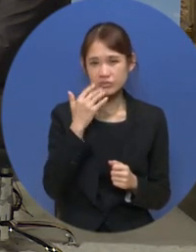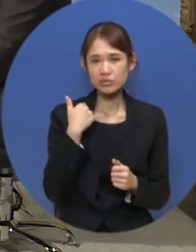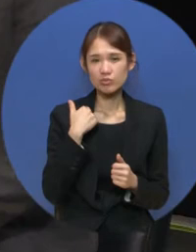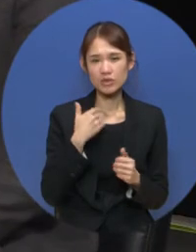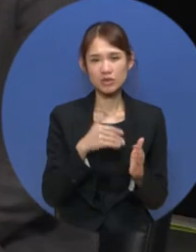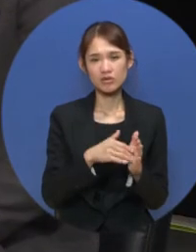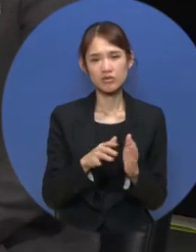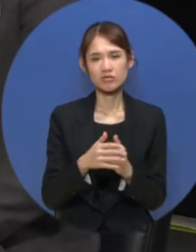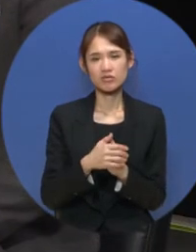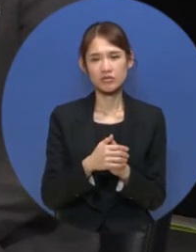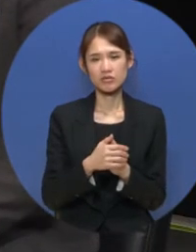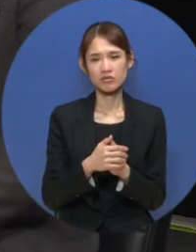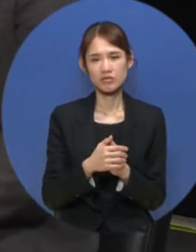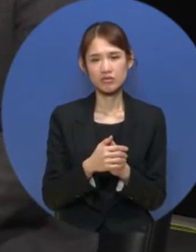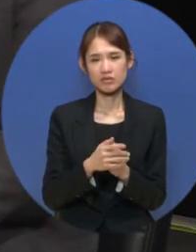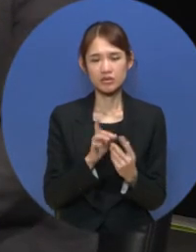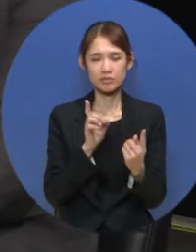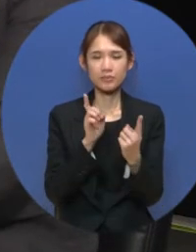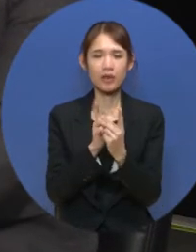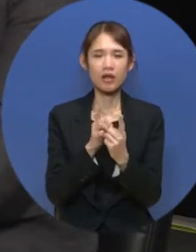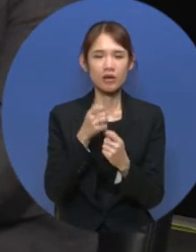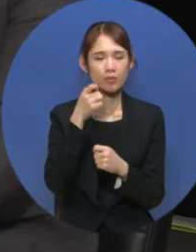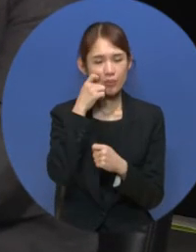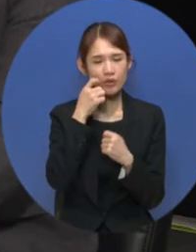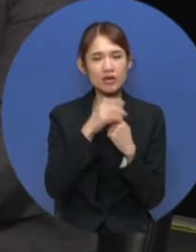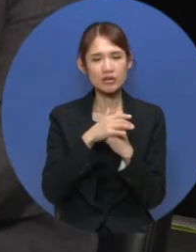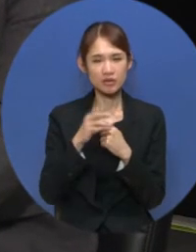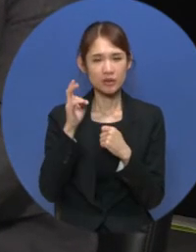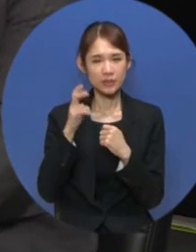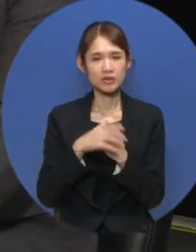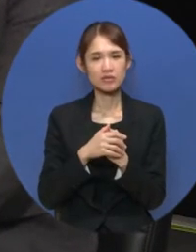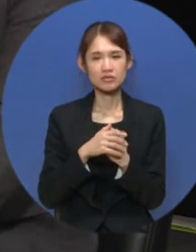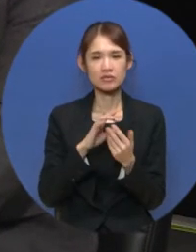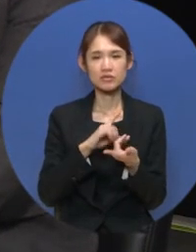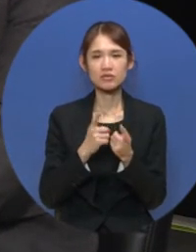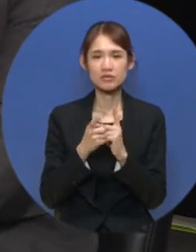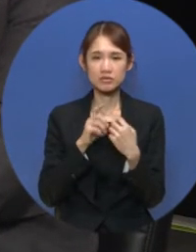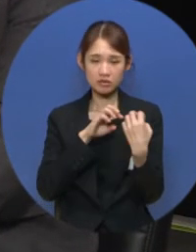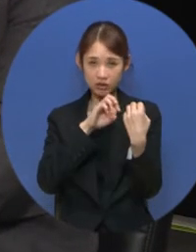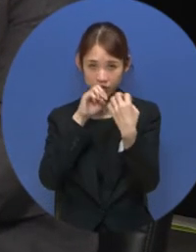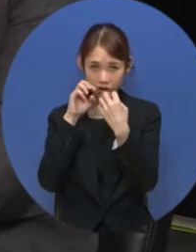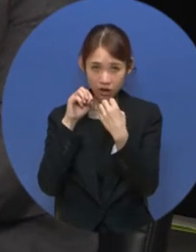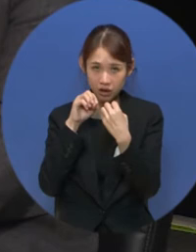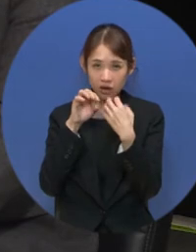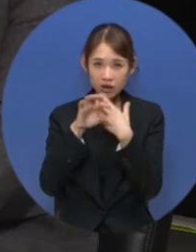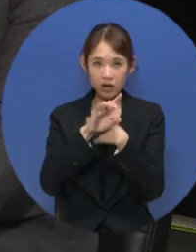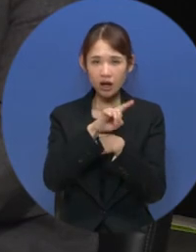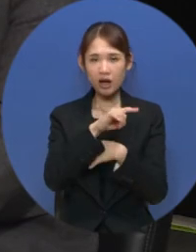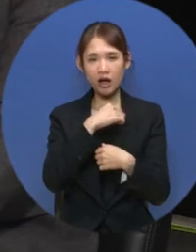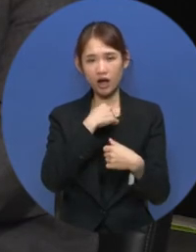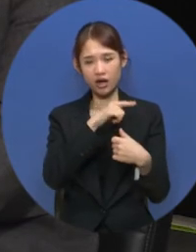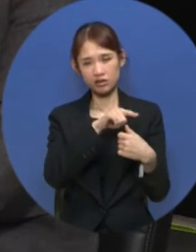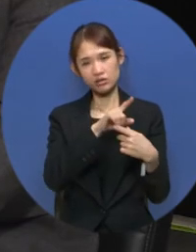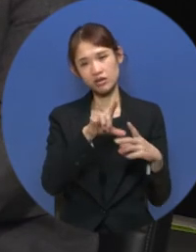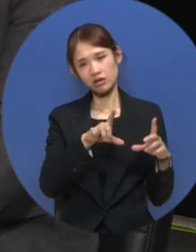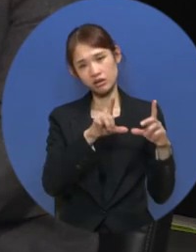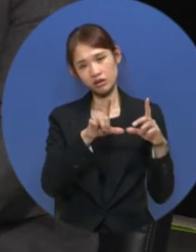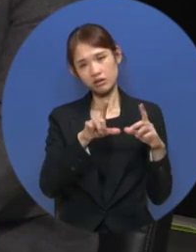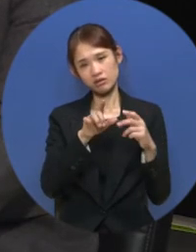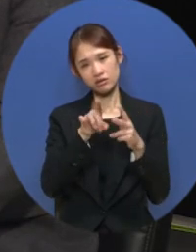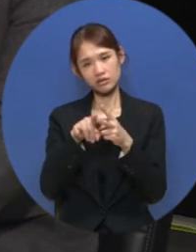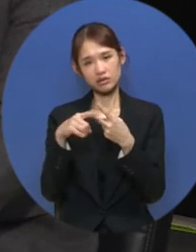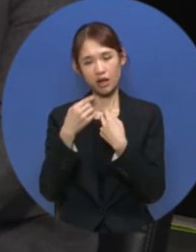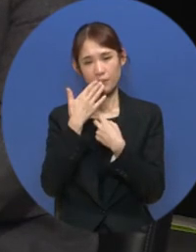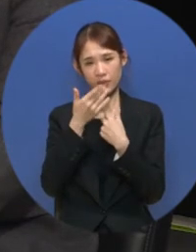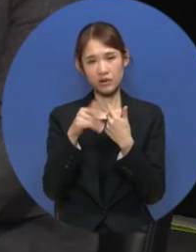몰랐거든요. 근데 그거는 접하지 않았기 때문에 그랬던 것 같아요. 그래서 서로 이렇게 얘기를 하면 저 사람들 저렇게 사는구나 그게